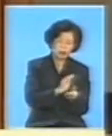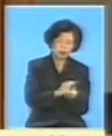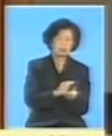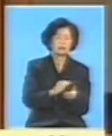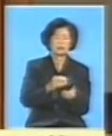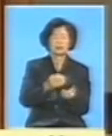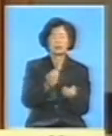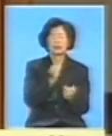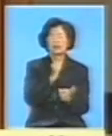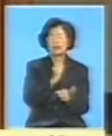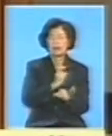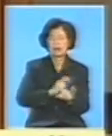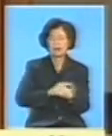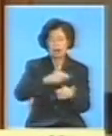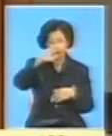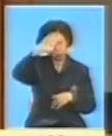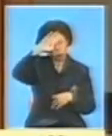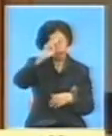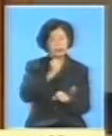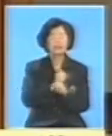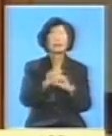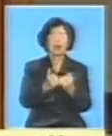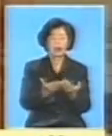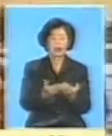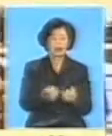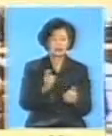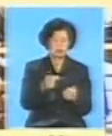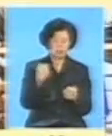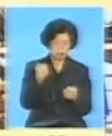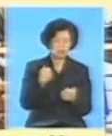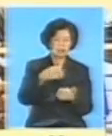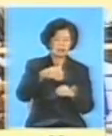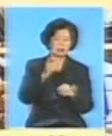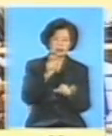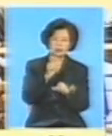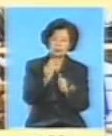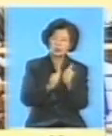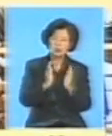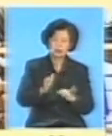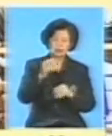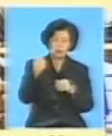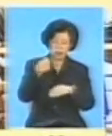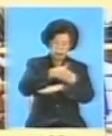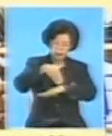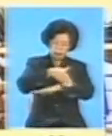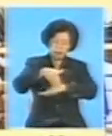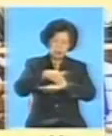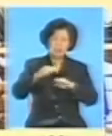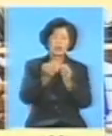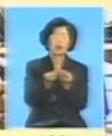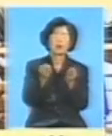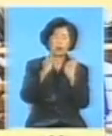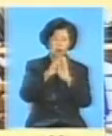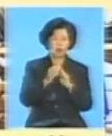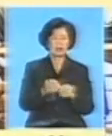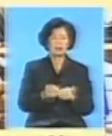อันนี้คือเรื่องบัญชีครัวเรือนทุกคนที่เป็นรายได้น้อยเนี่ยต้องทำบัญชีครัวเรือนนะครับว่าจะใช้จ่ายยังไงให้เหมาะสมอันนี้มีแนวอยู่แล้วฝากกระท